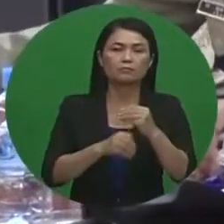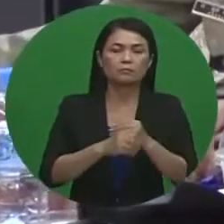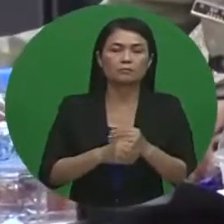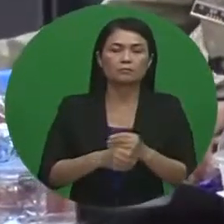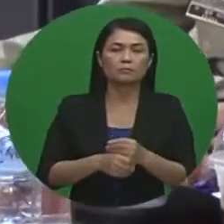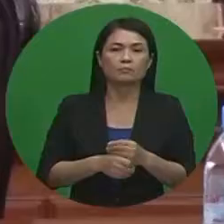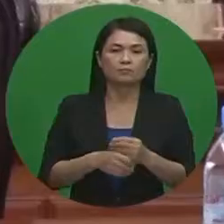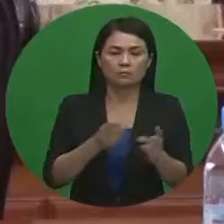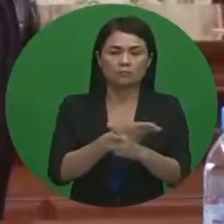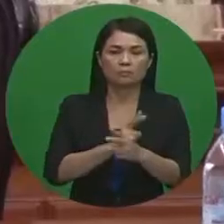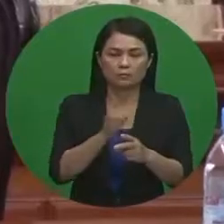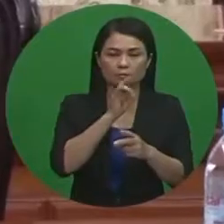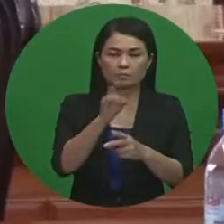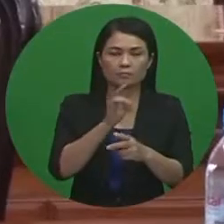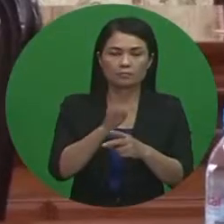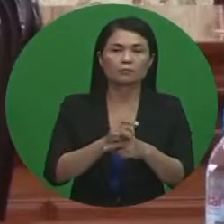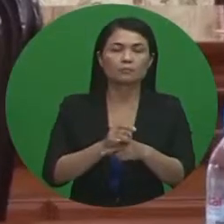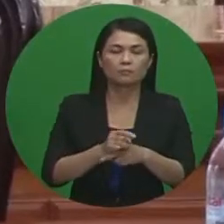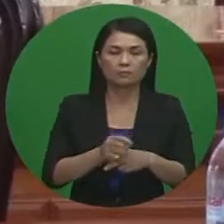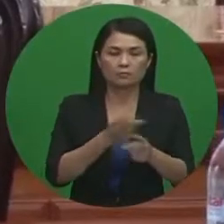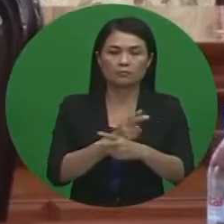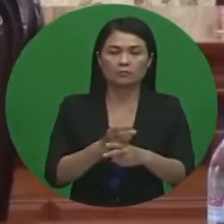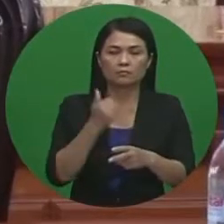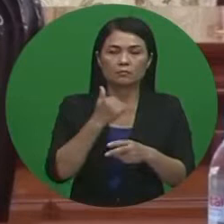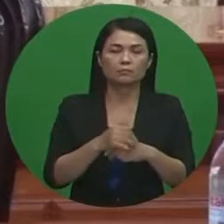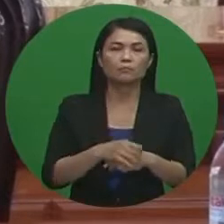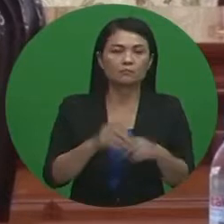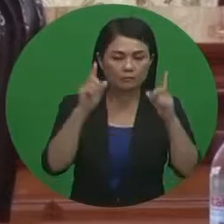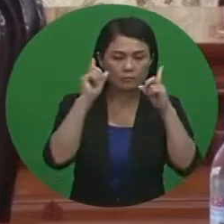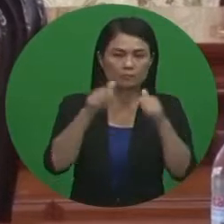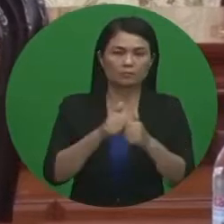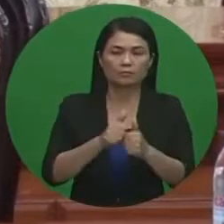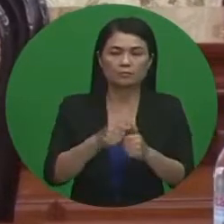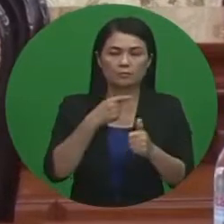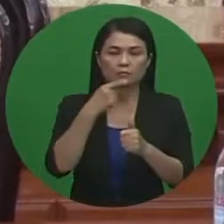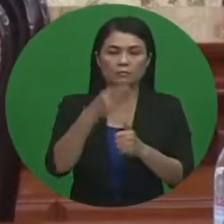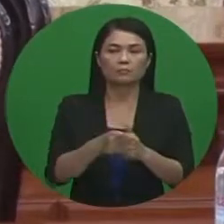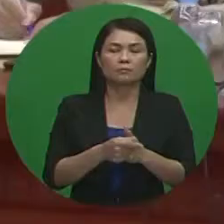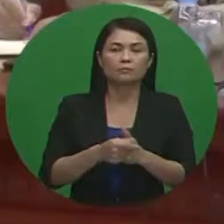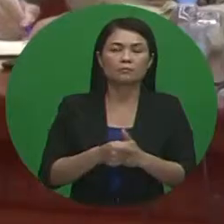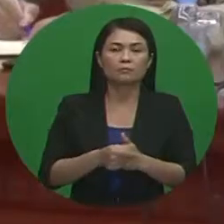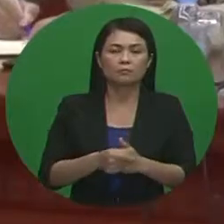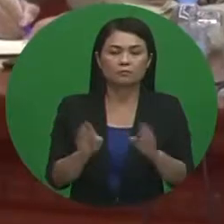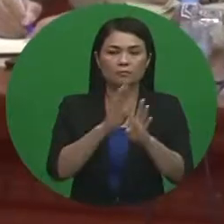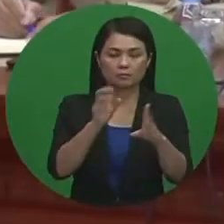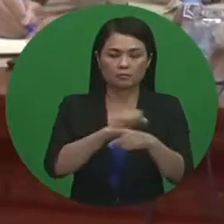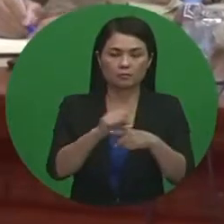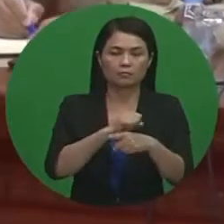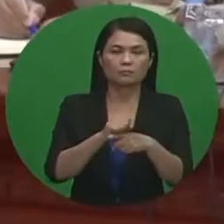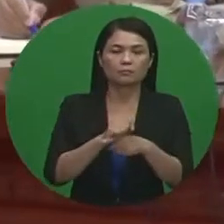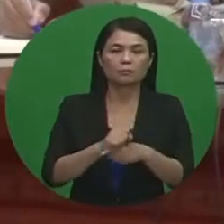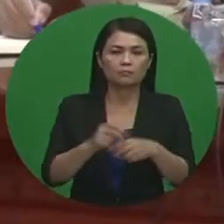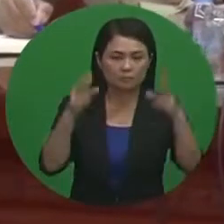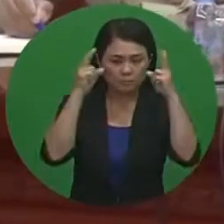ស្ដីពីផលិតផលពិតនិងផលិតផលខ្លាញ់ខ្លាយឯកឧត្តមលើកឡើងបែបនេះនៅក្នុងឱកាសនៃការបើកវគ្គបណ្ដុះបណ្ដាលដល់ម